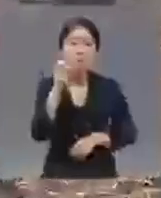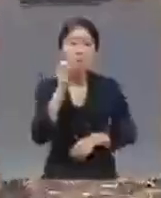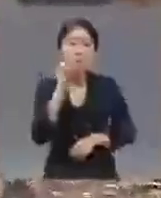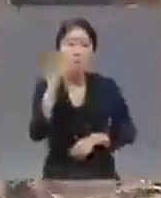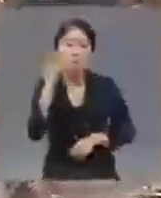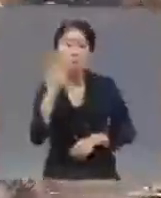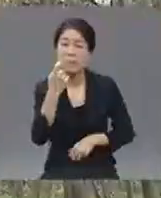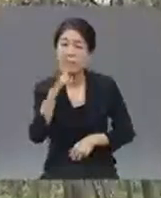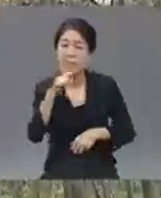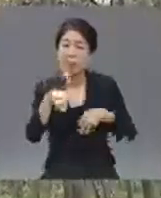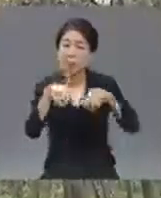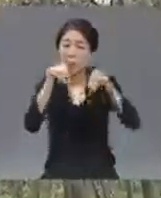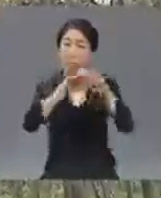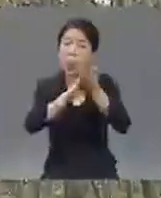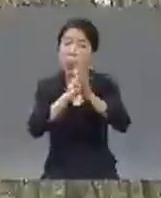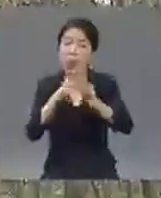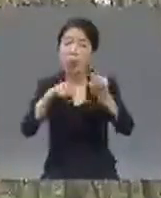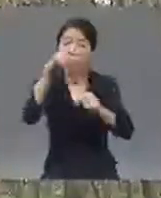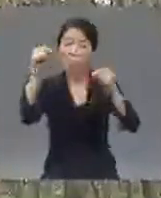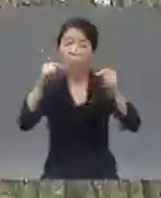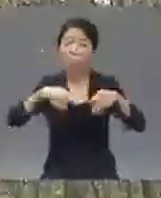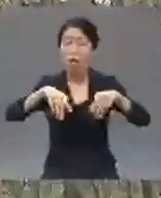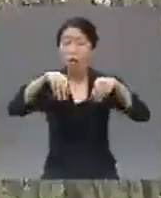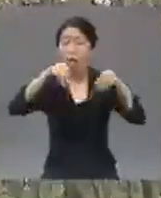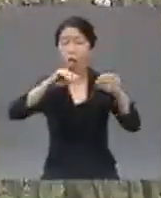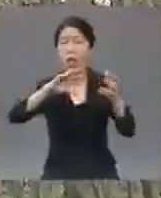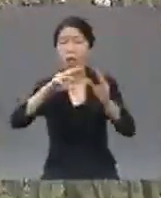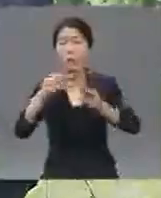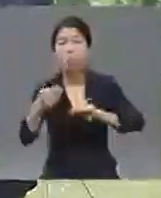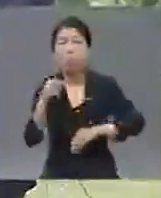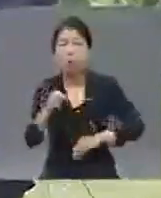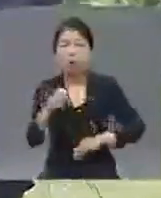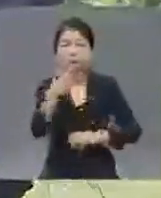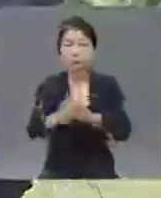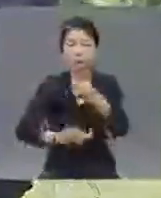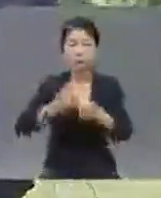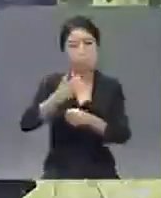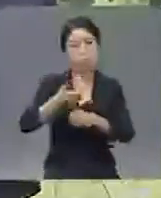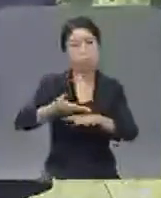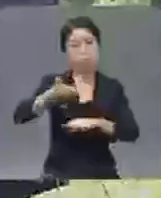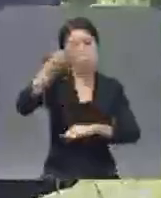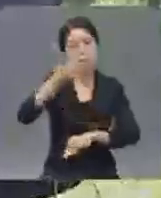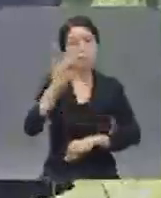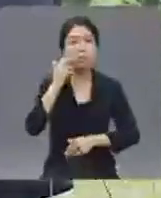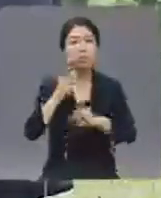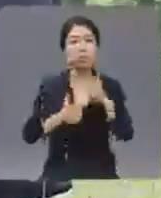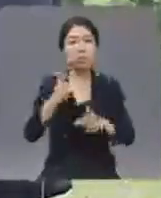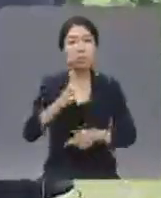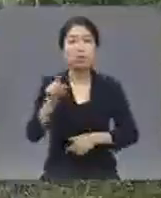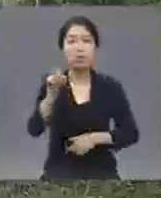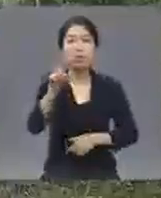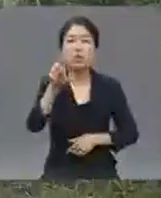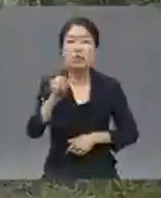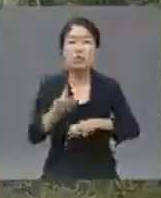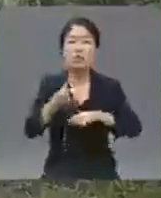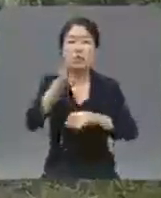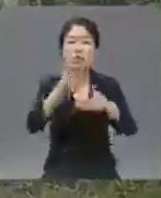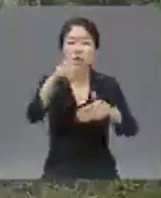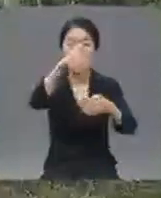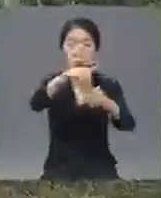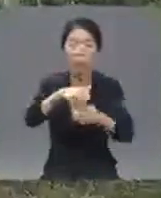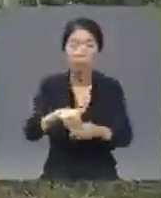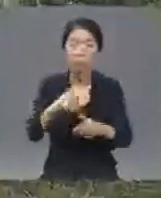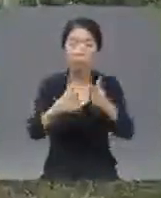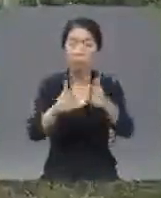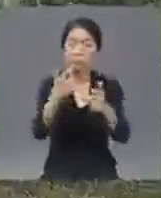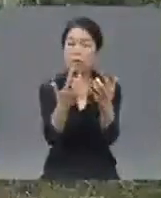비틀어졌습니다 60년도 더 된 소나무 10만여 그룹과 심긴 방풍림인데 반 이상이 고사